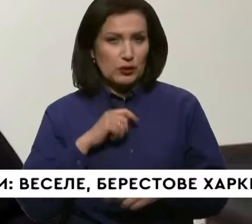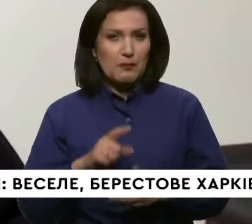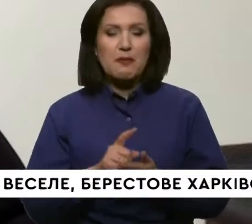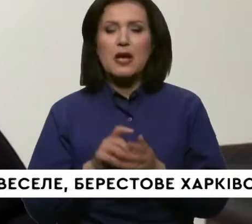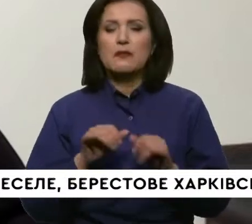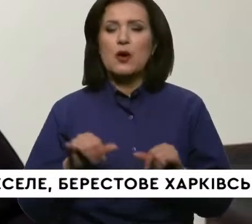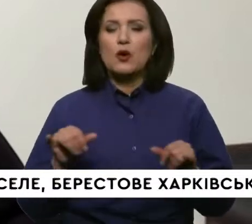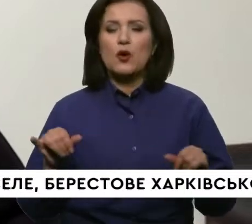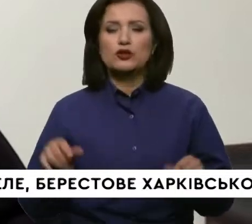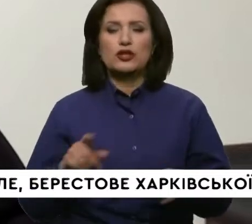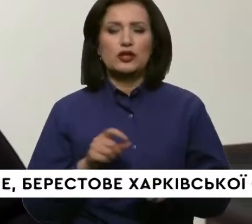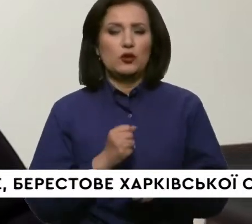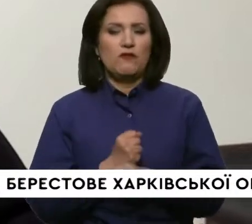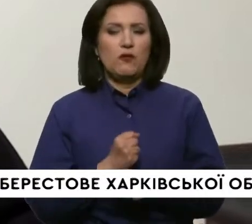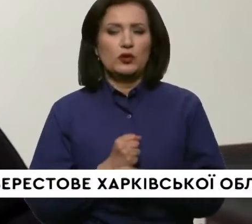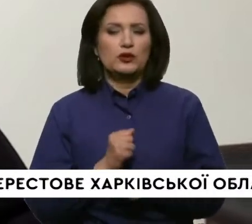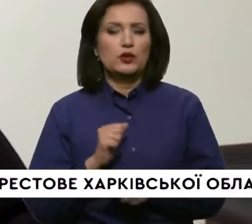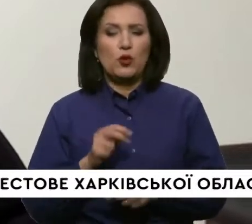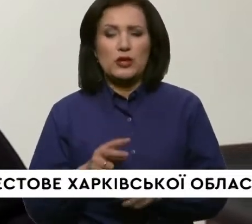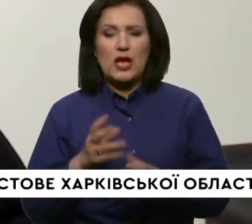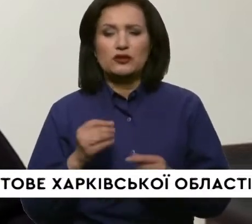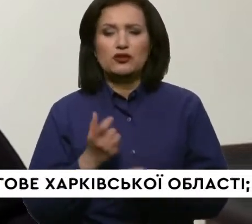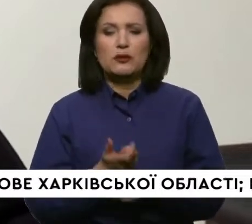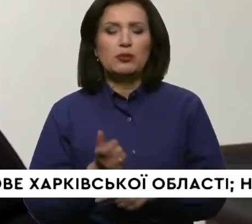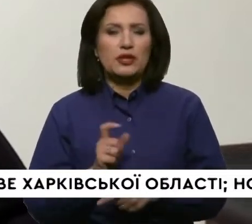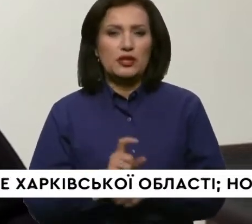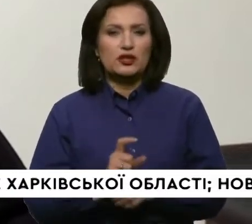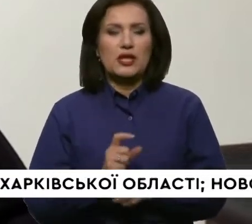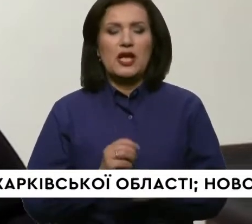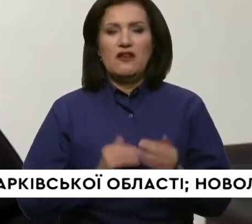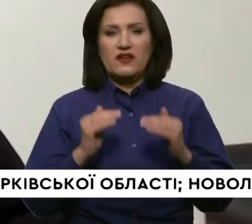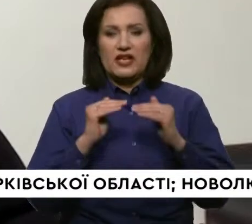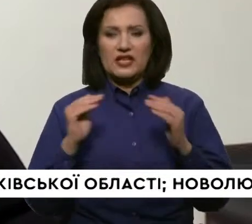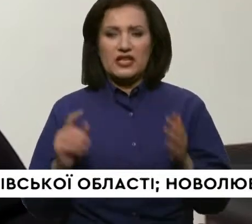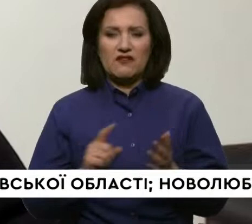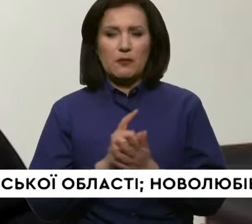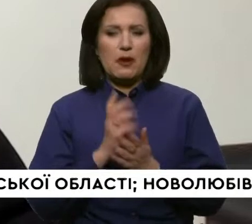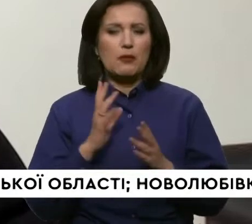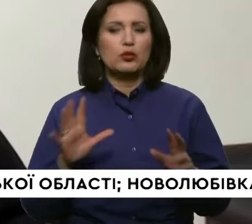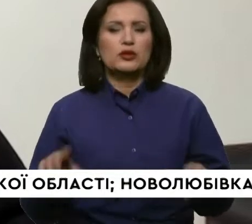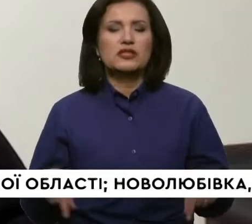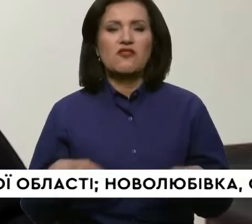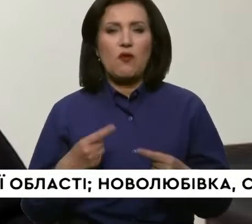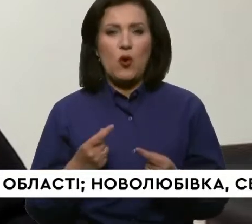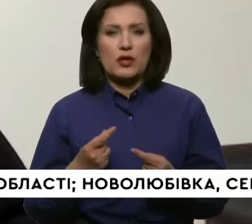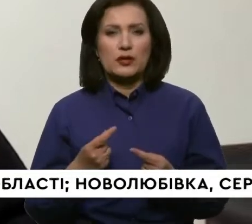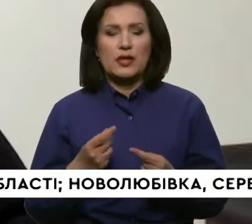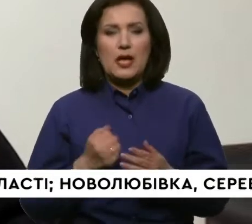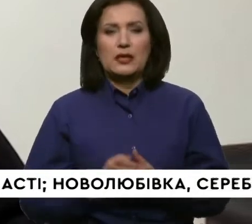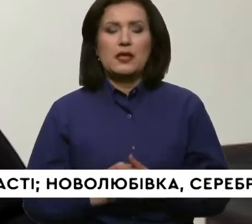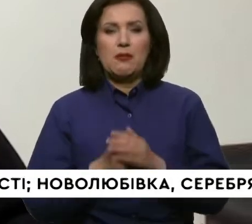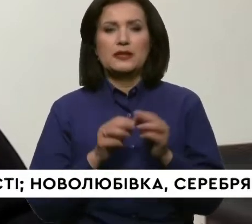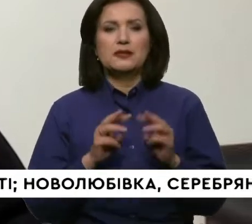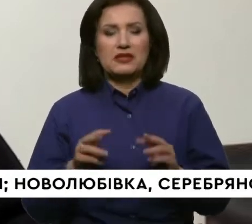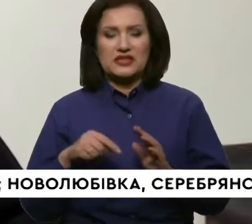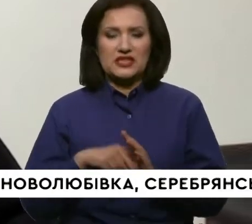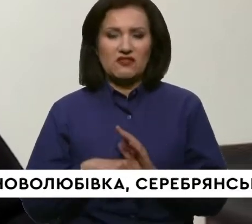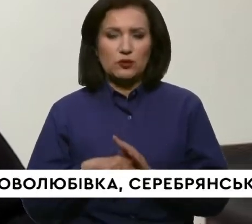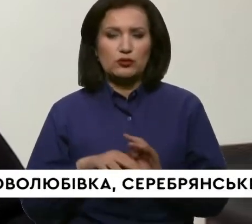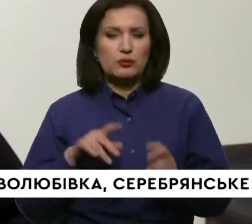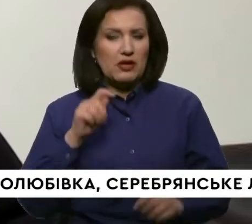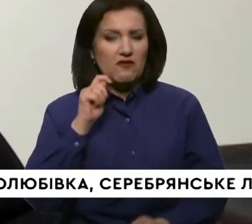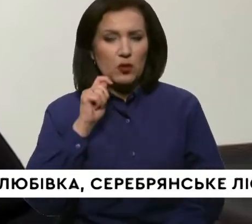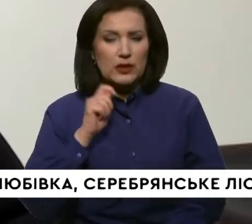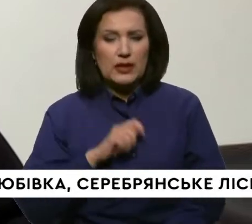маємо розширити її функціонал ще більше, і верхній рівень має бути створений на базі Міністерства внутрішніх